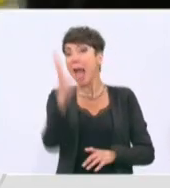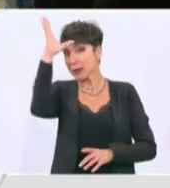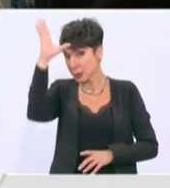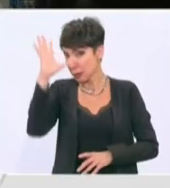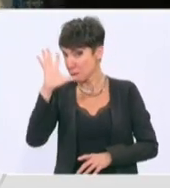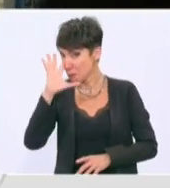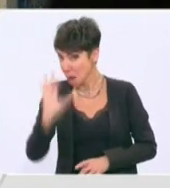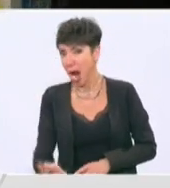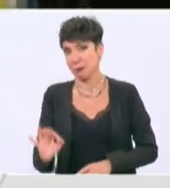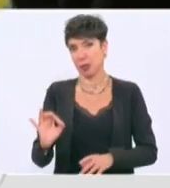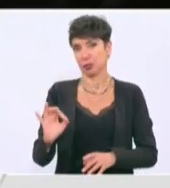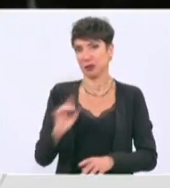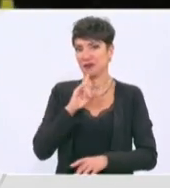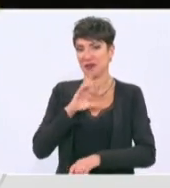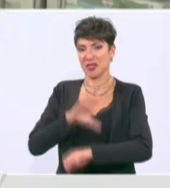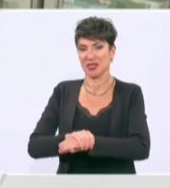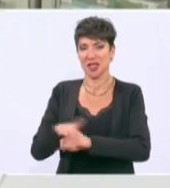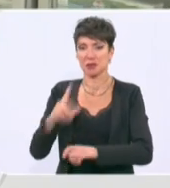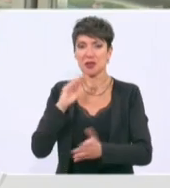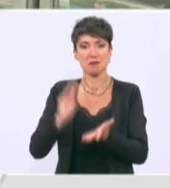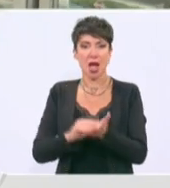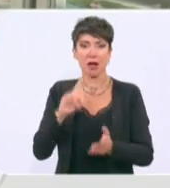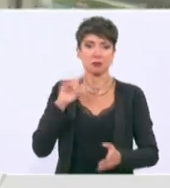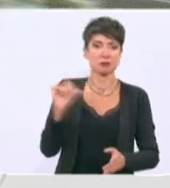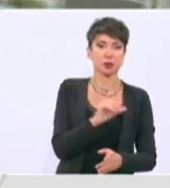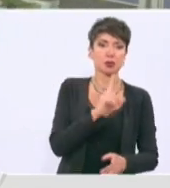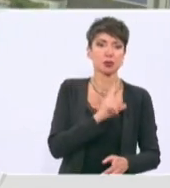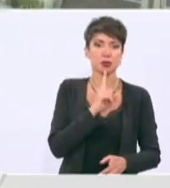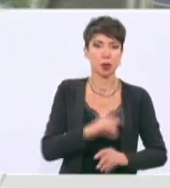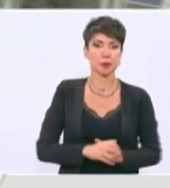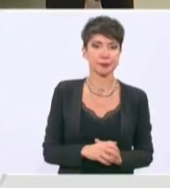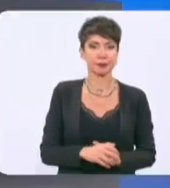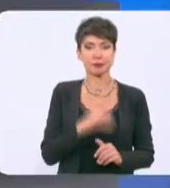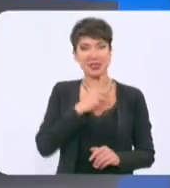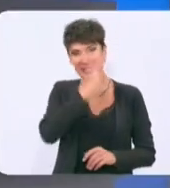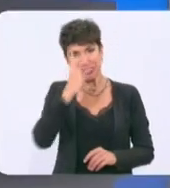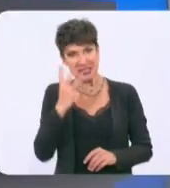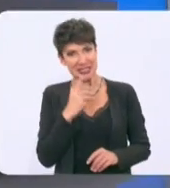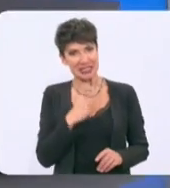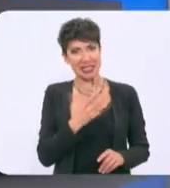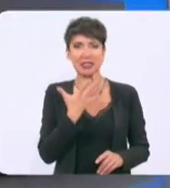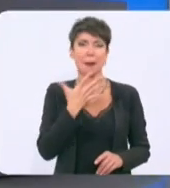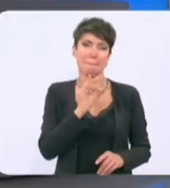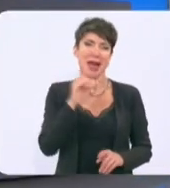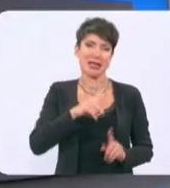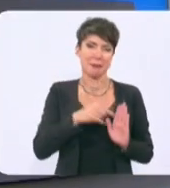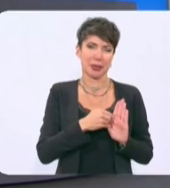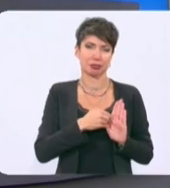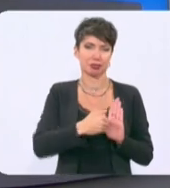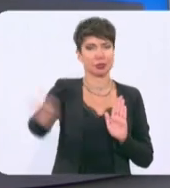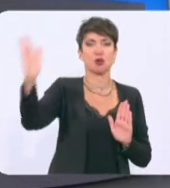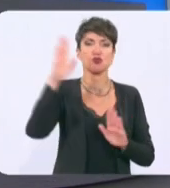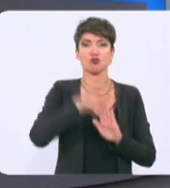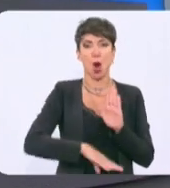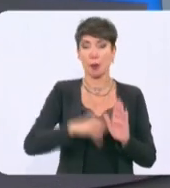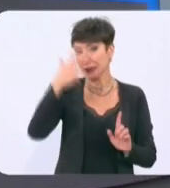μιλάμε ότι θα είμαστε σε αυτή τη δύσκολη κατάσταση. Έχετε την ίδια εικόνα και για τις εξαγγελίες του ΣΥΡΙΖΑ και το πρόγραμμα των 50 ημερών. Και το λέω αυτό γιατί ευθέως ο κύριος Τσίπρας